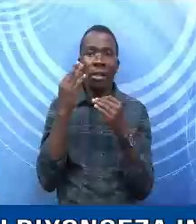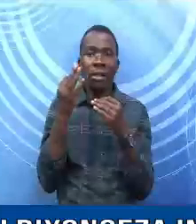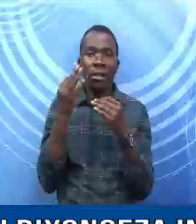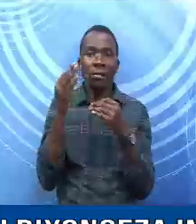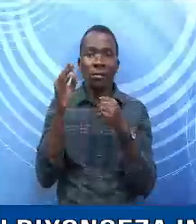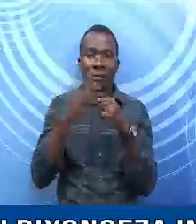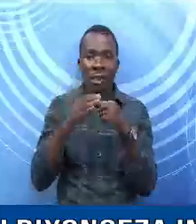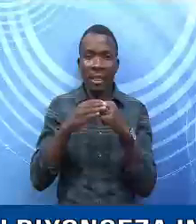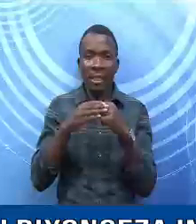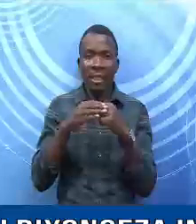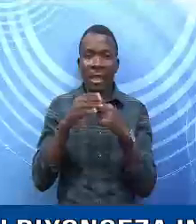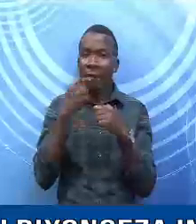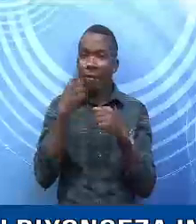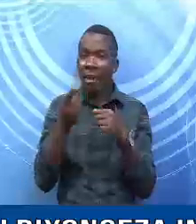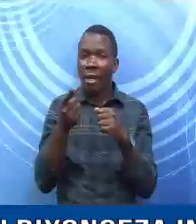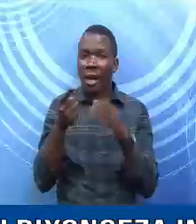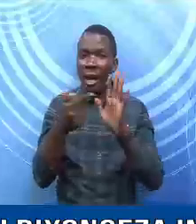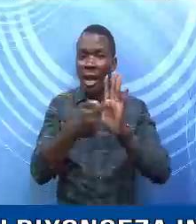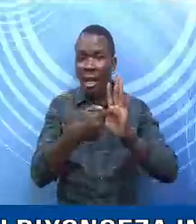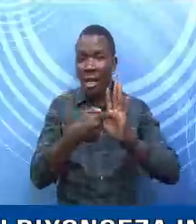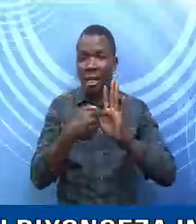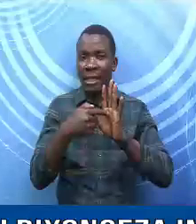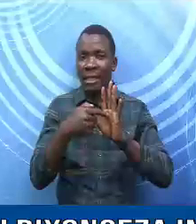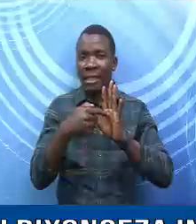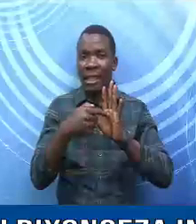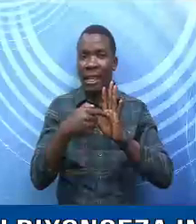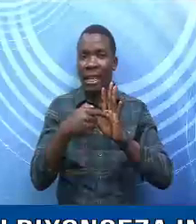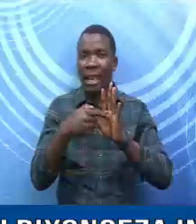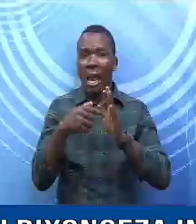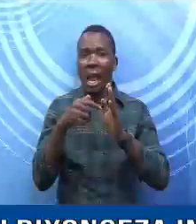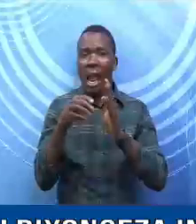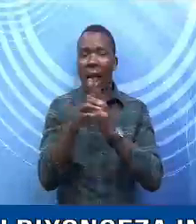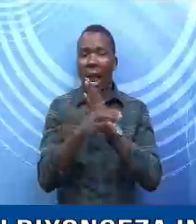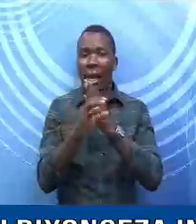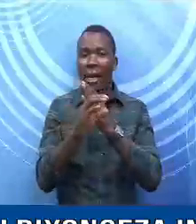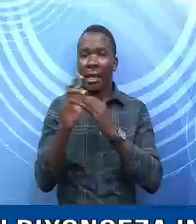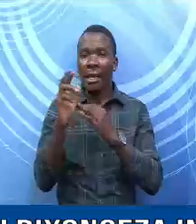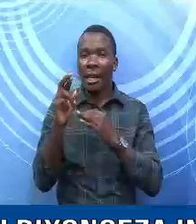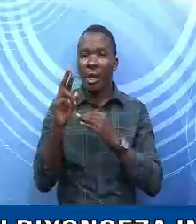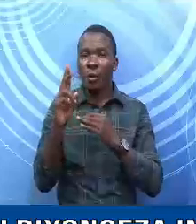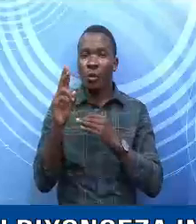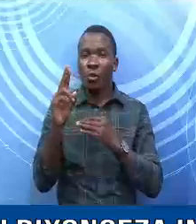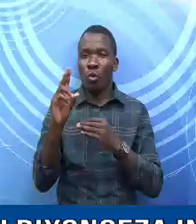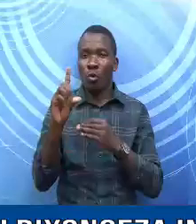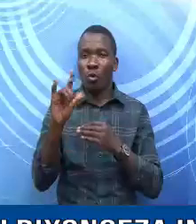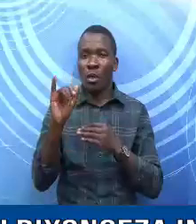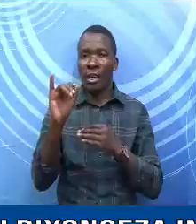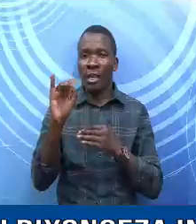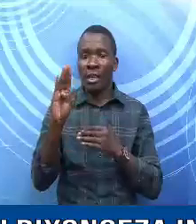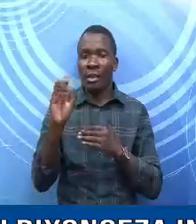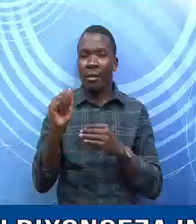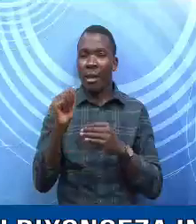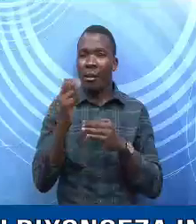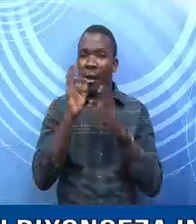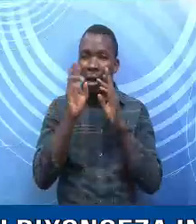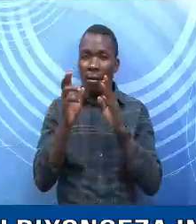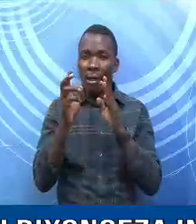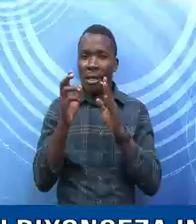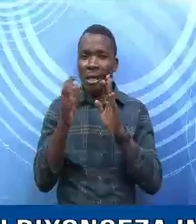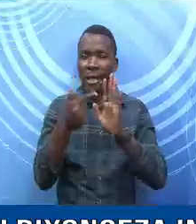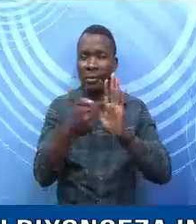yuko ubuyobozi bw'akagari ka Ruriba ku bufatanye n'abaturage bako kagari basanze ibimenyetso wari uhagarariye urusengero